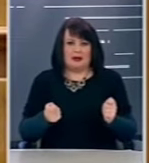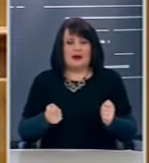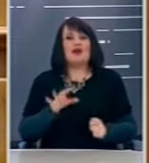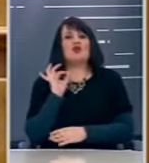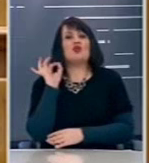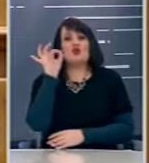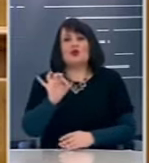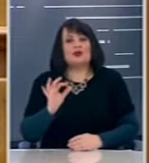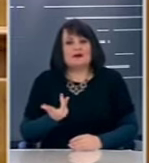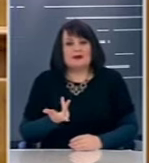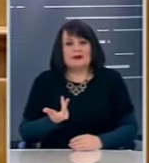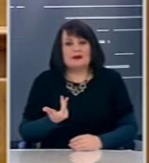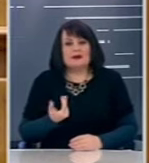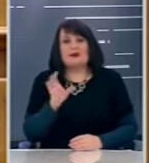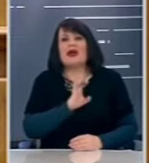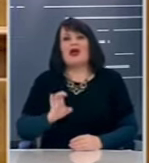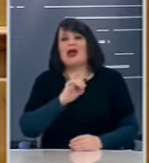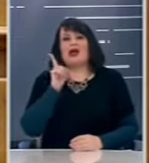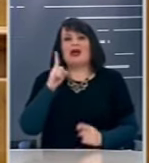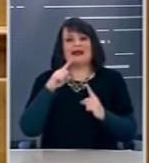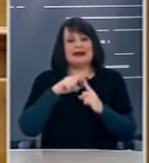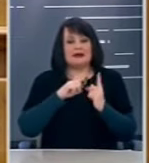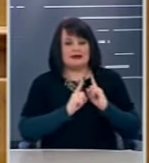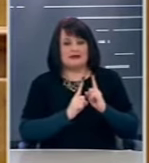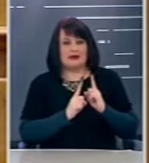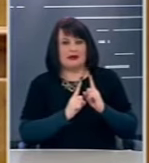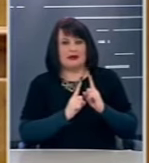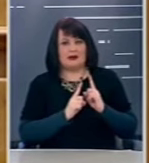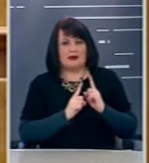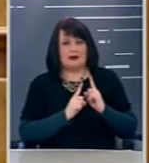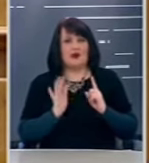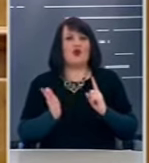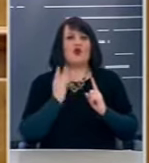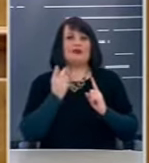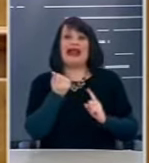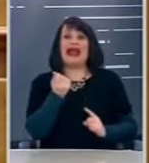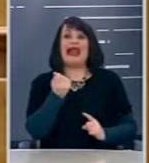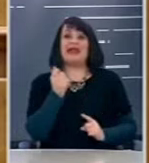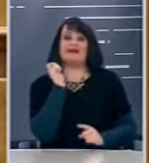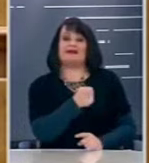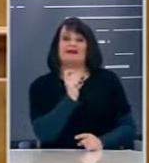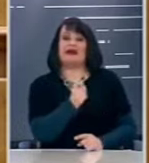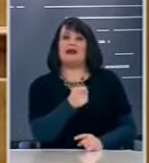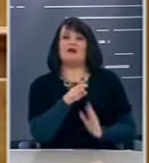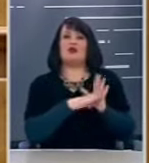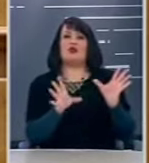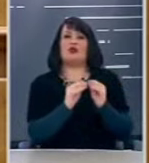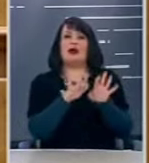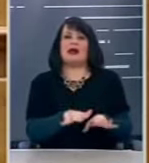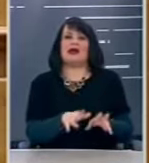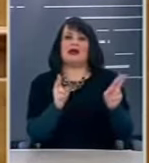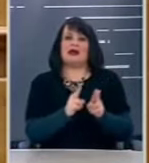Στόχος μας λοιπόν είναι να καταλήξουμε με τους εταίρους μας σε μια τεχνική συμφωνία ότι όποιο ποσό δαπανηθεί για το πρόγραμμα αυτό δεν